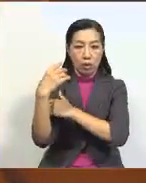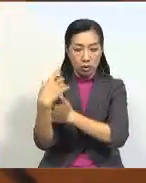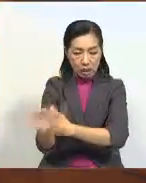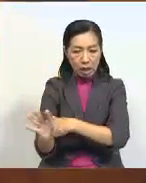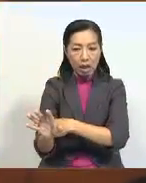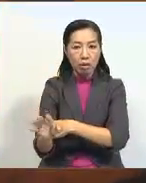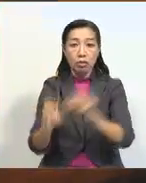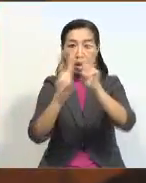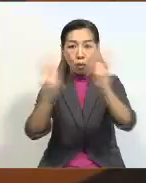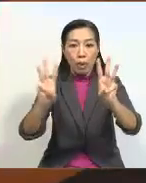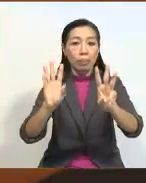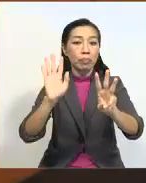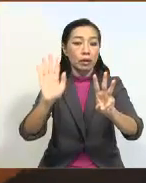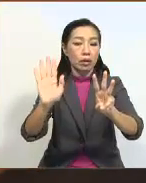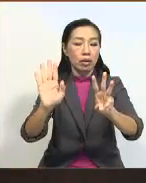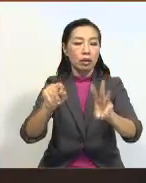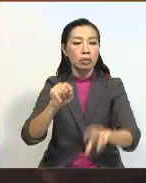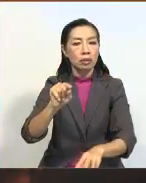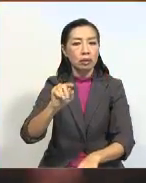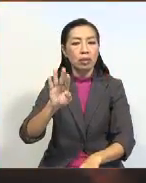รายงานผลผ่านเว็บไซต์